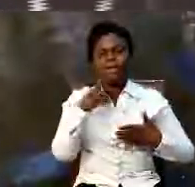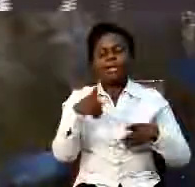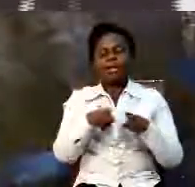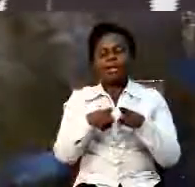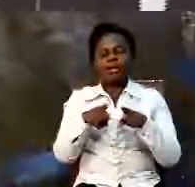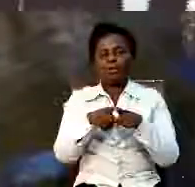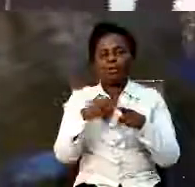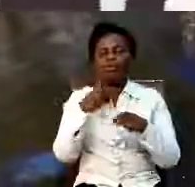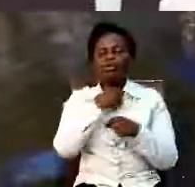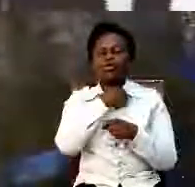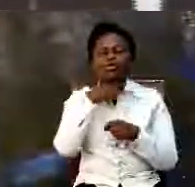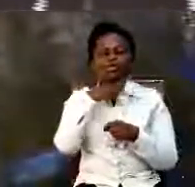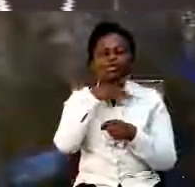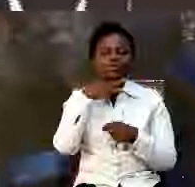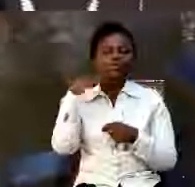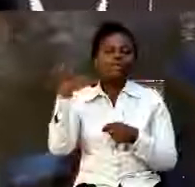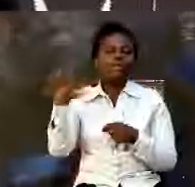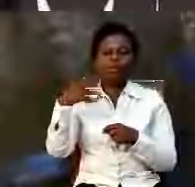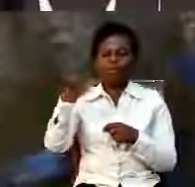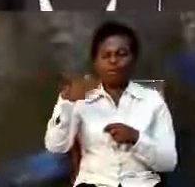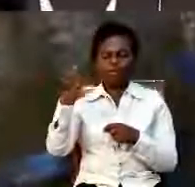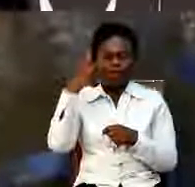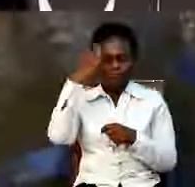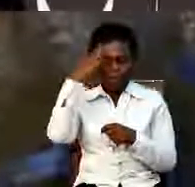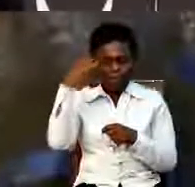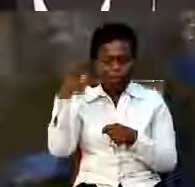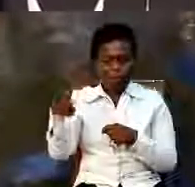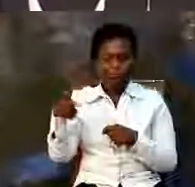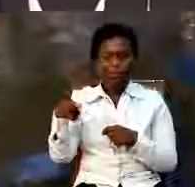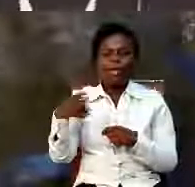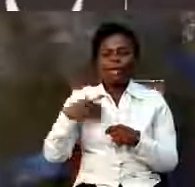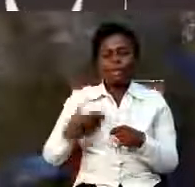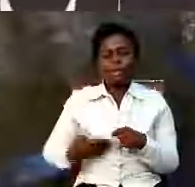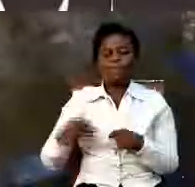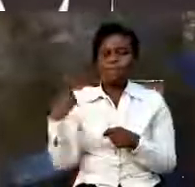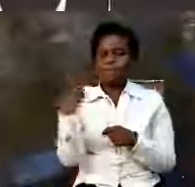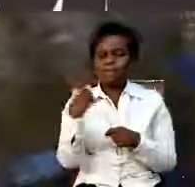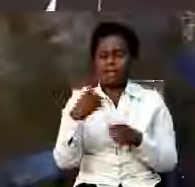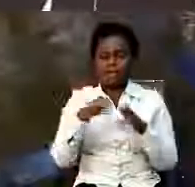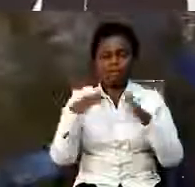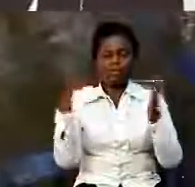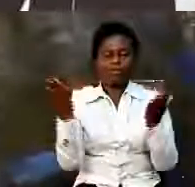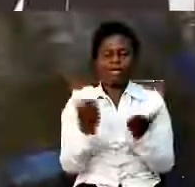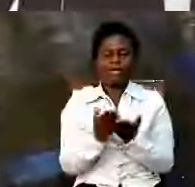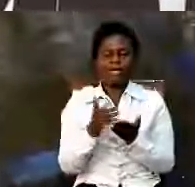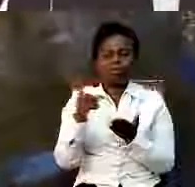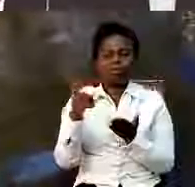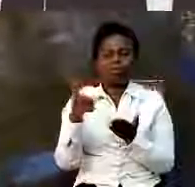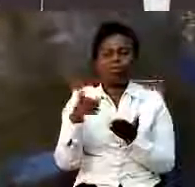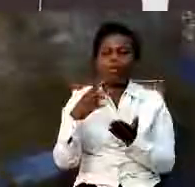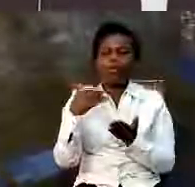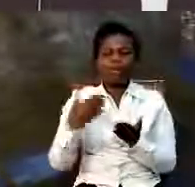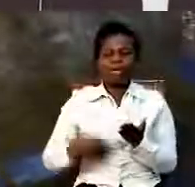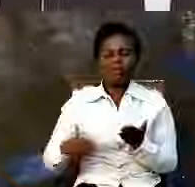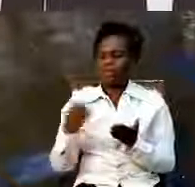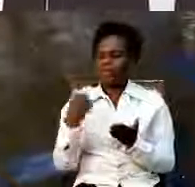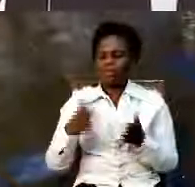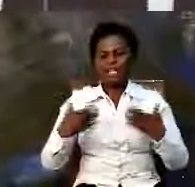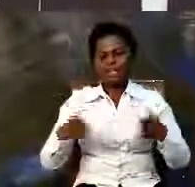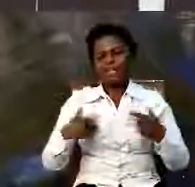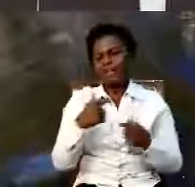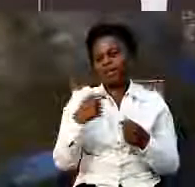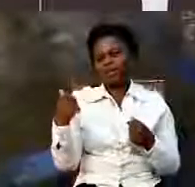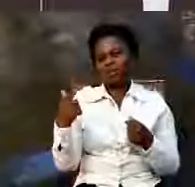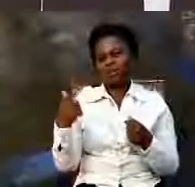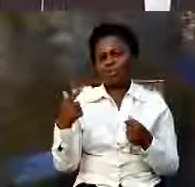yako iondoke, ujue kwamba wewe ndio mwanamke pekee duniani. Huyu mwanamke si tu kwamba atafurahi, atafanya kile